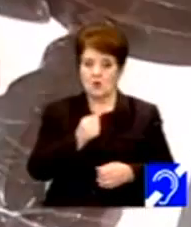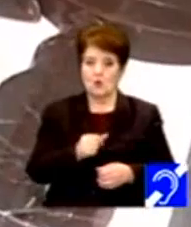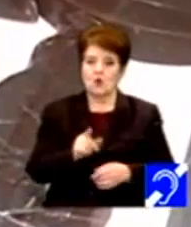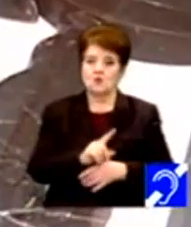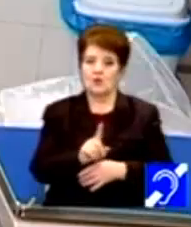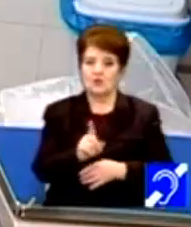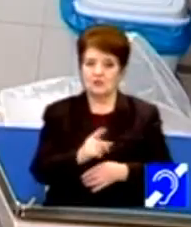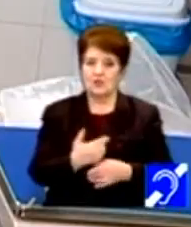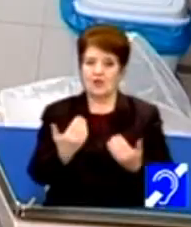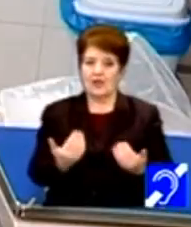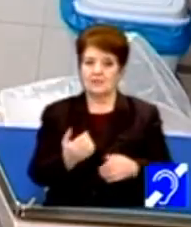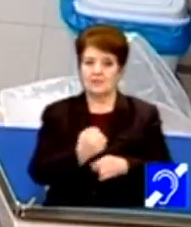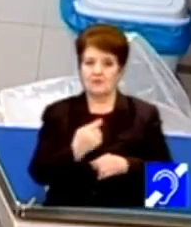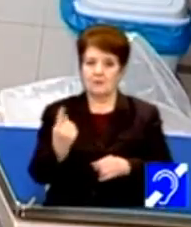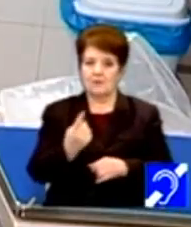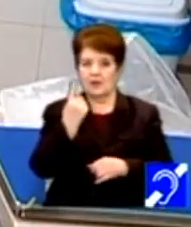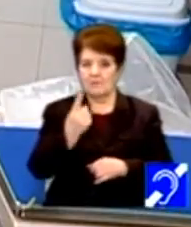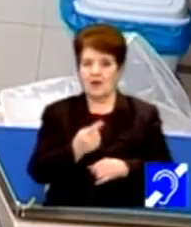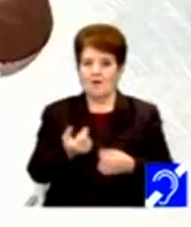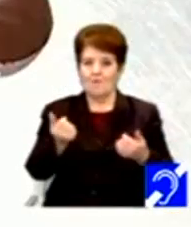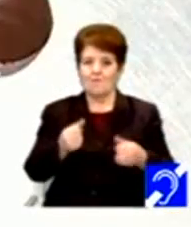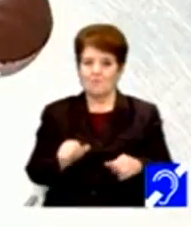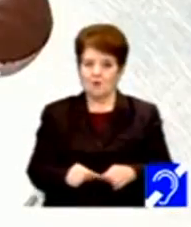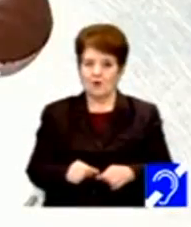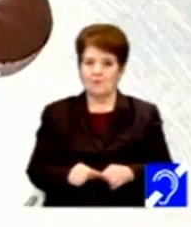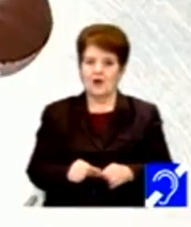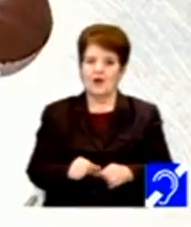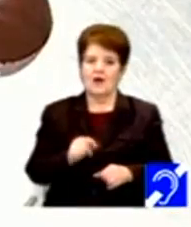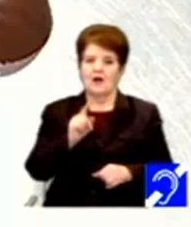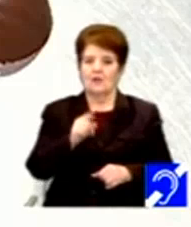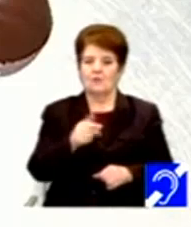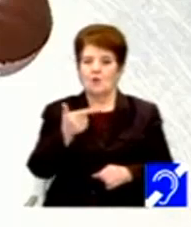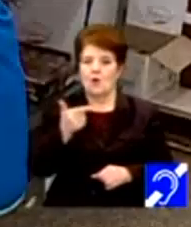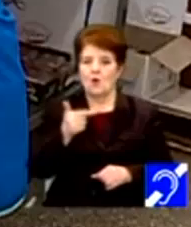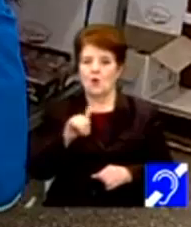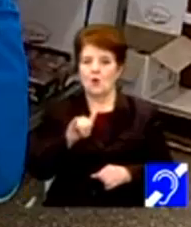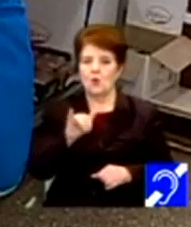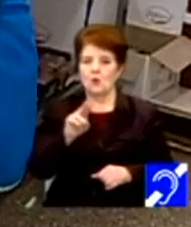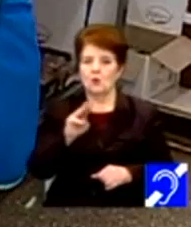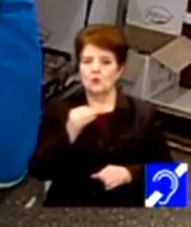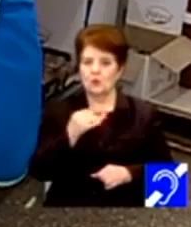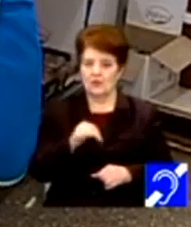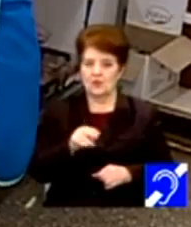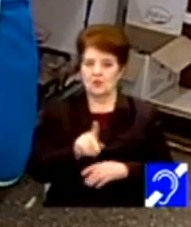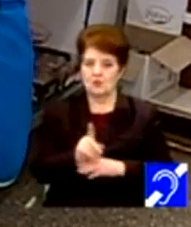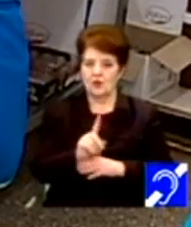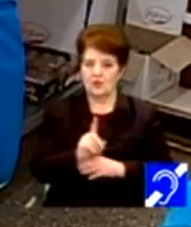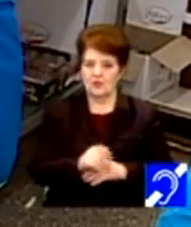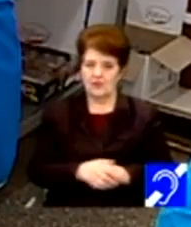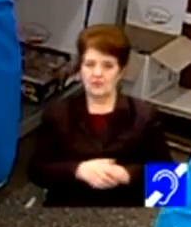și chiar astăzi s-a făcut prima formă cu umplutură de gutui șoricei. Iepurașii sunt umpluți